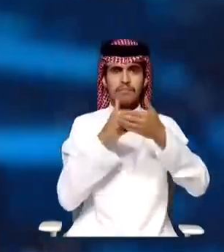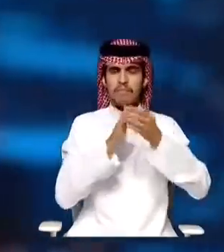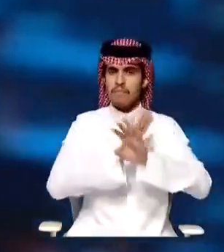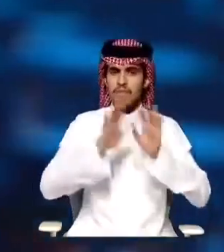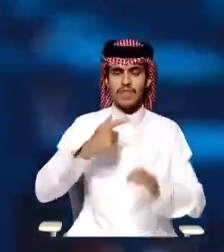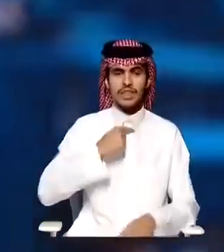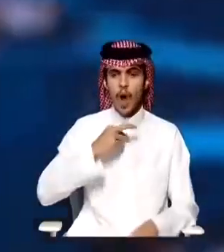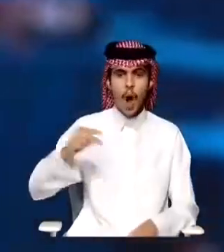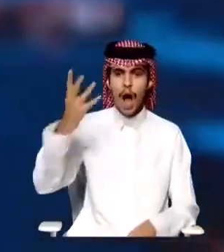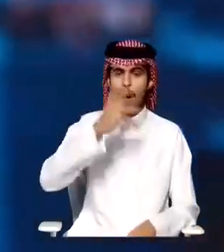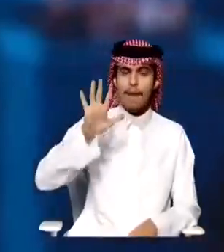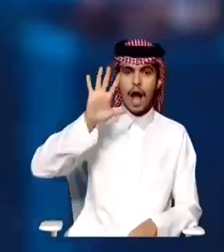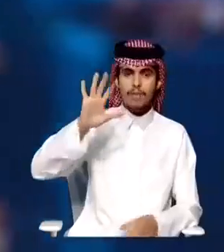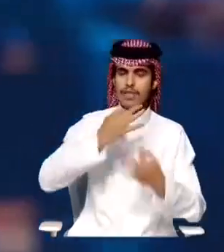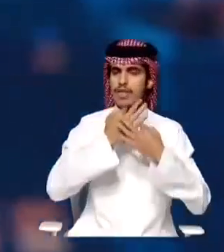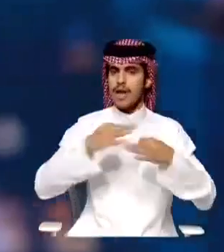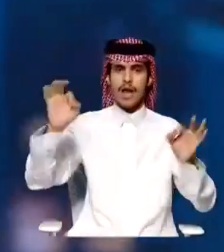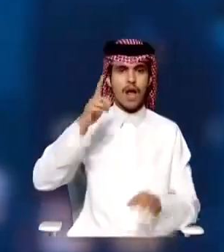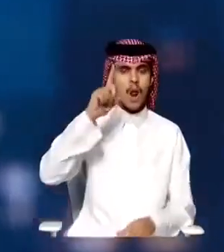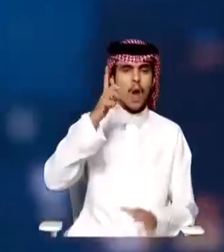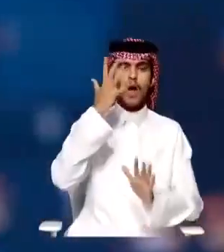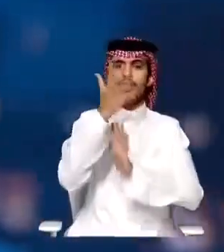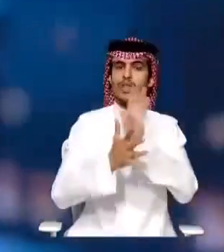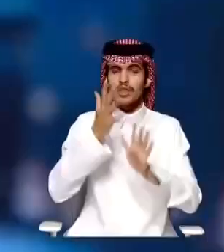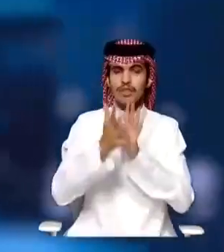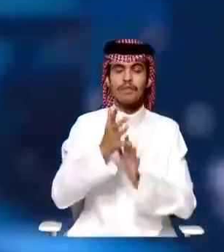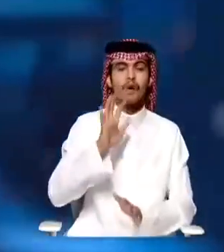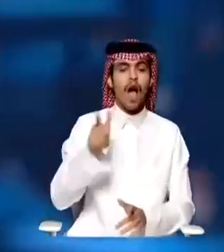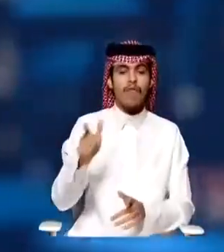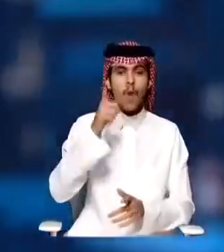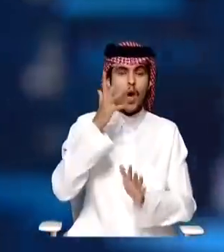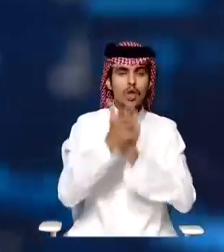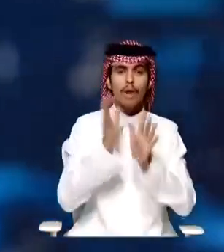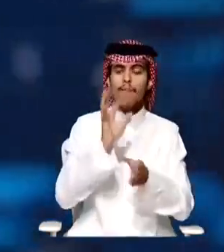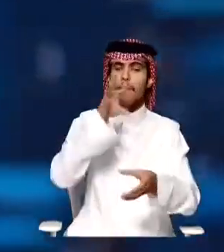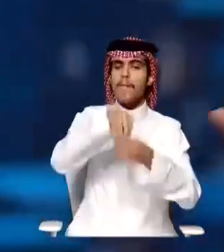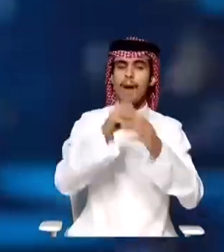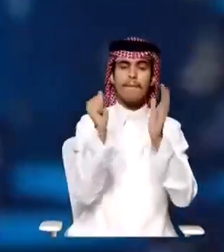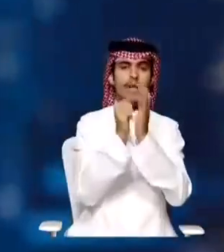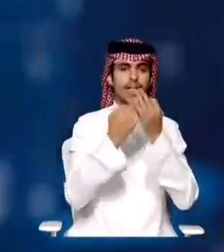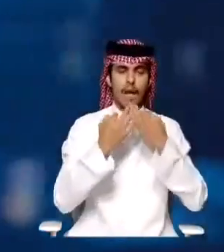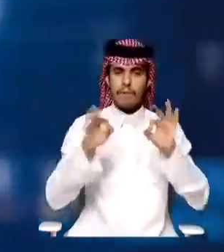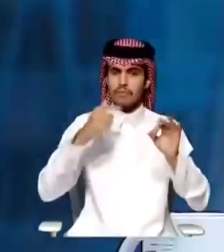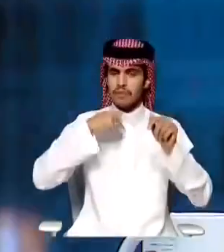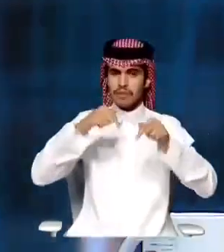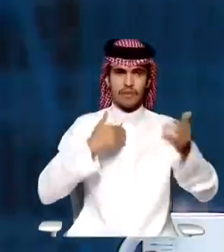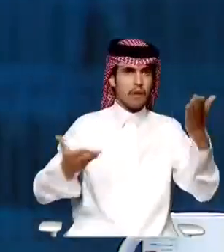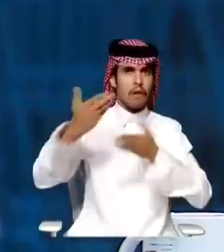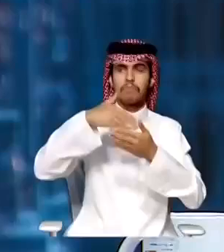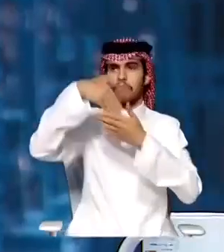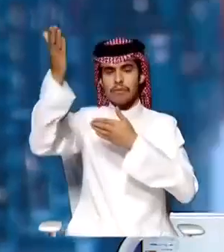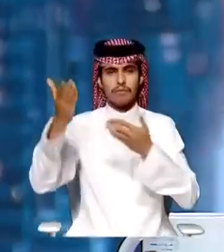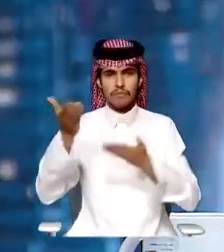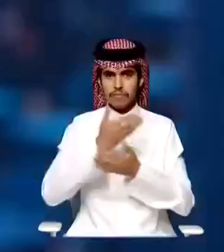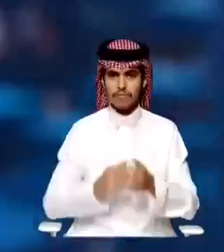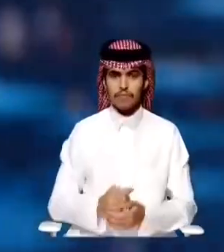نتحدث لغه الاشاره في اللغه الاشاره هي الام في المنزل وكذلك نستطيع ان نتحدث مع الاخرين وابوك وامك